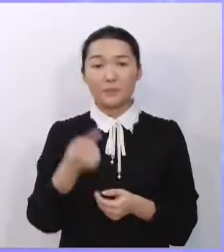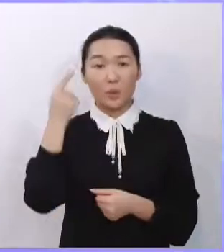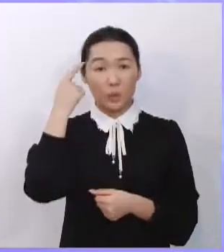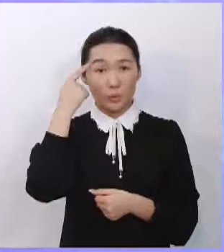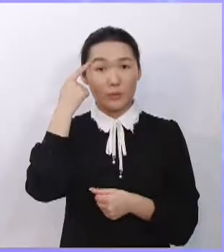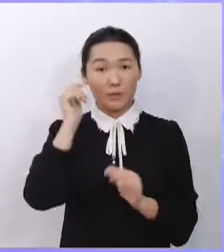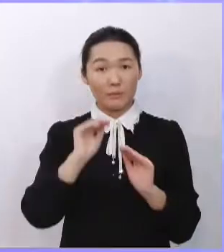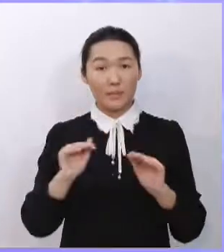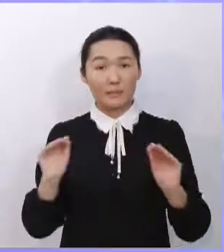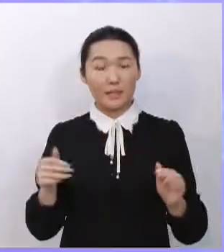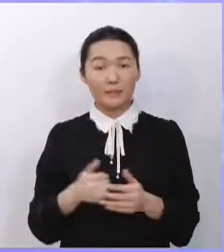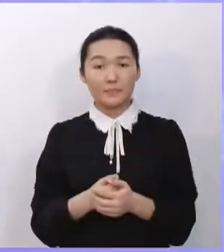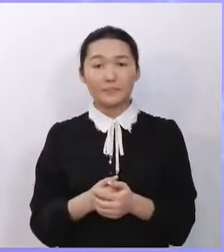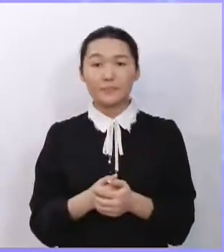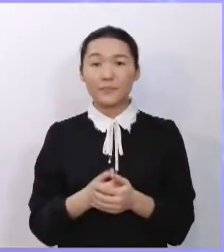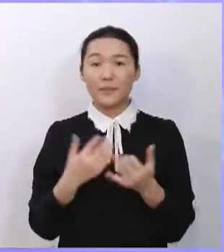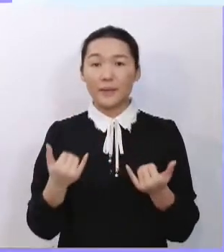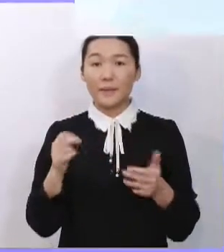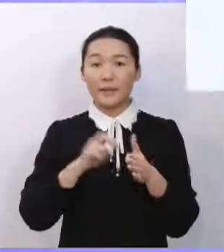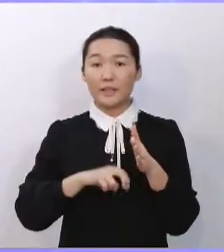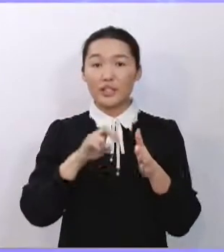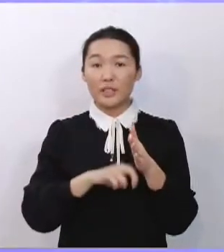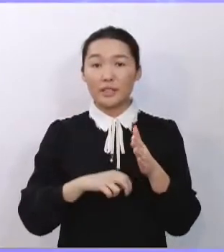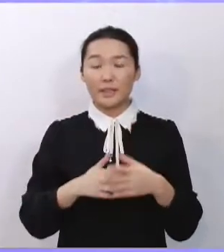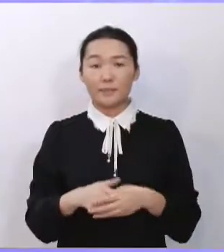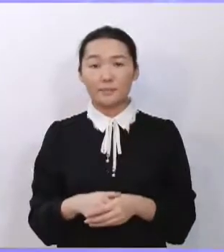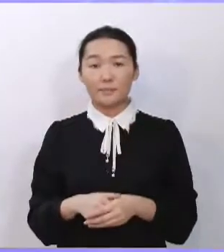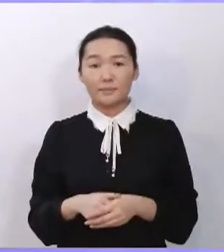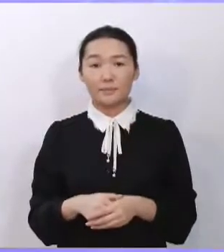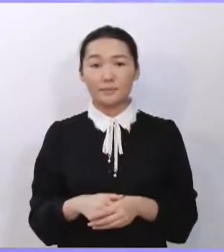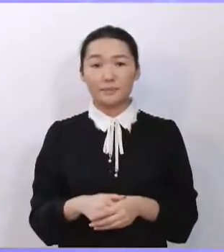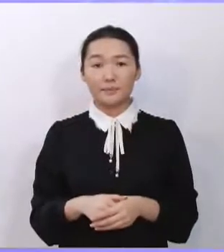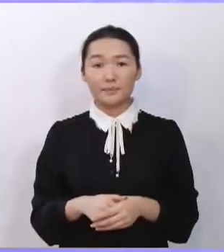Ойлондуңарбы балдар? Эми текшергиле.